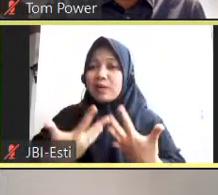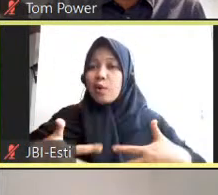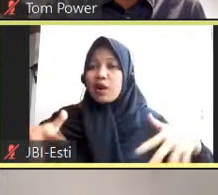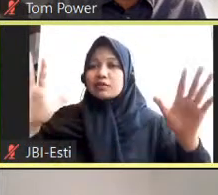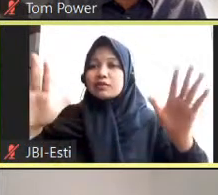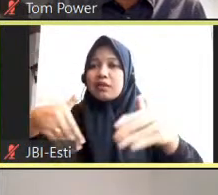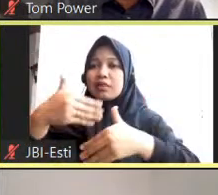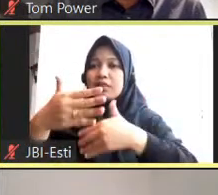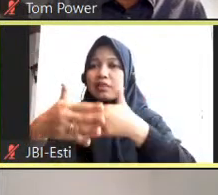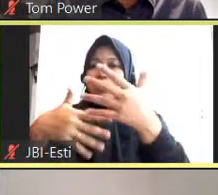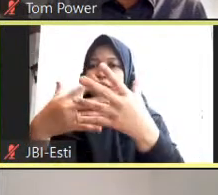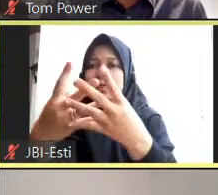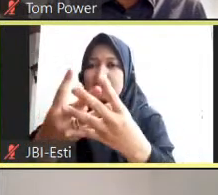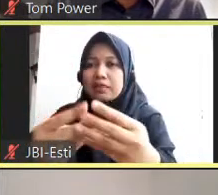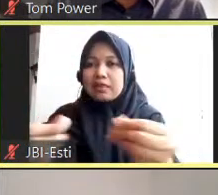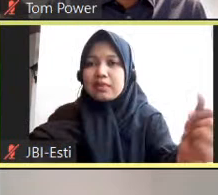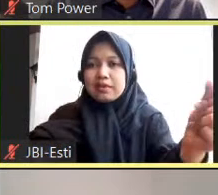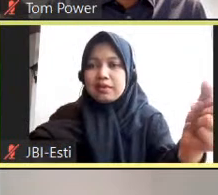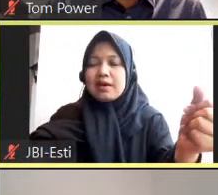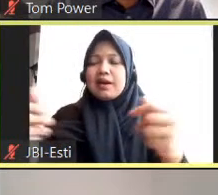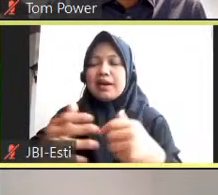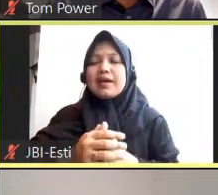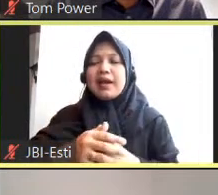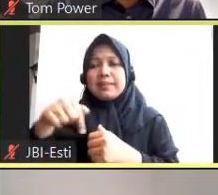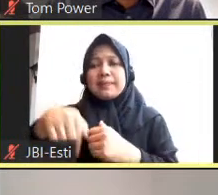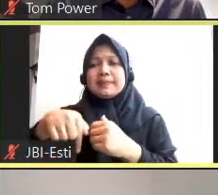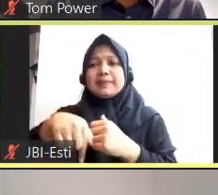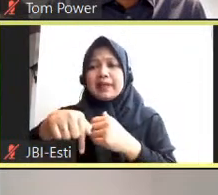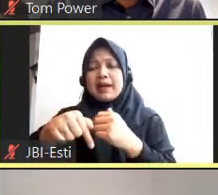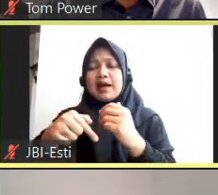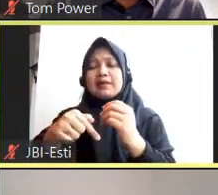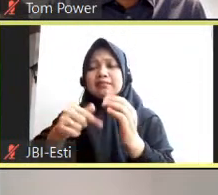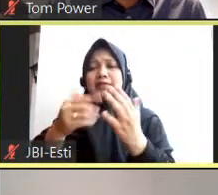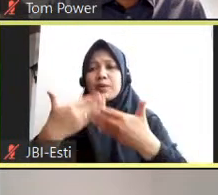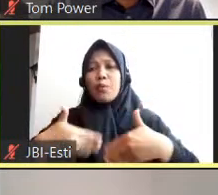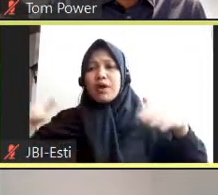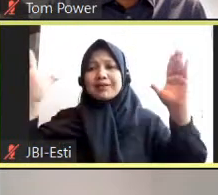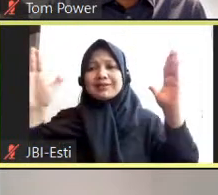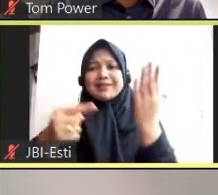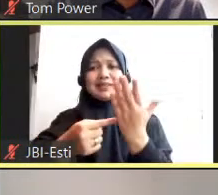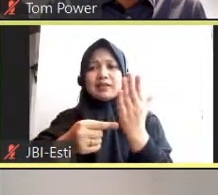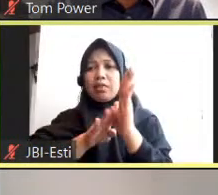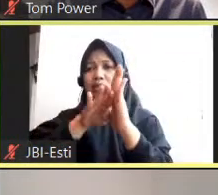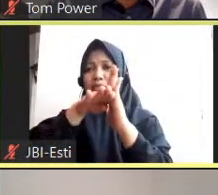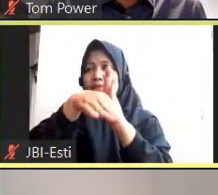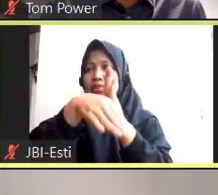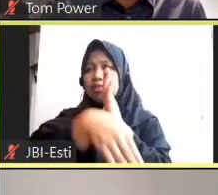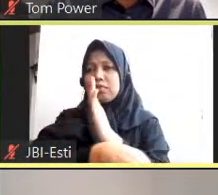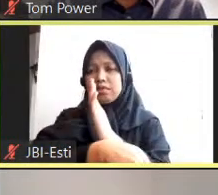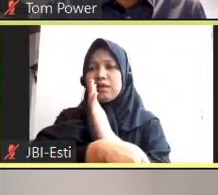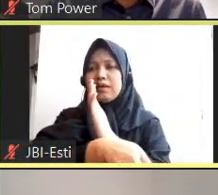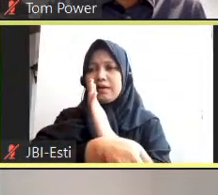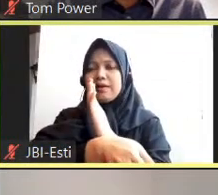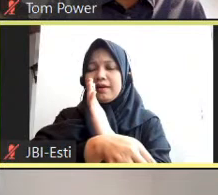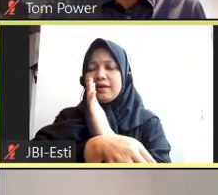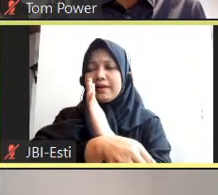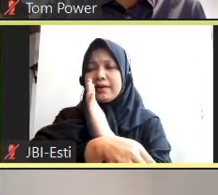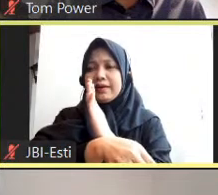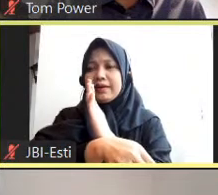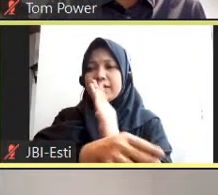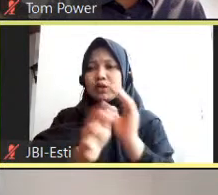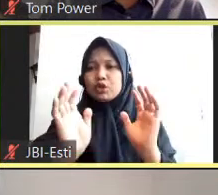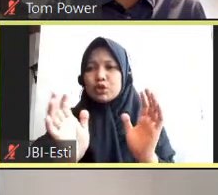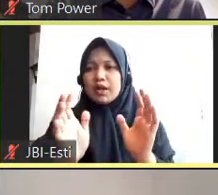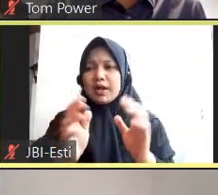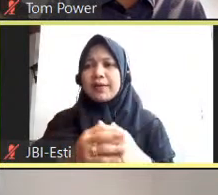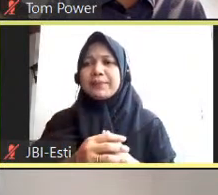kondisi demokrasi digital kita menurun drastis. Kita juga menyaksikan ada ruang penyempitan warga